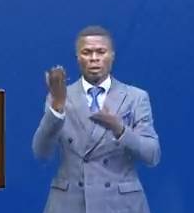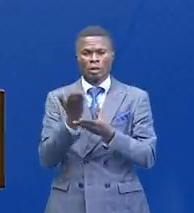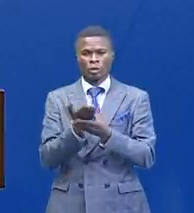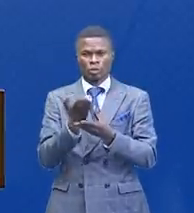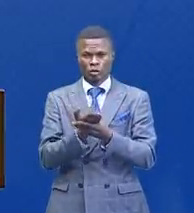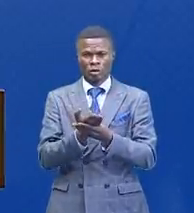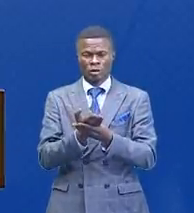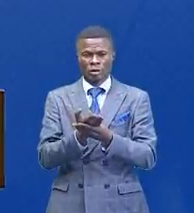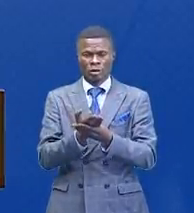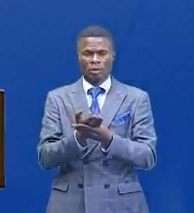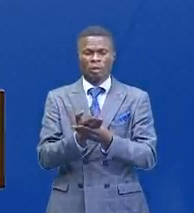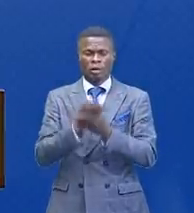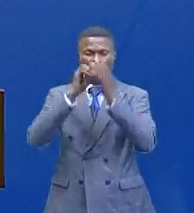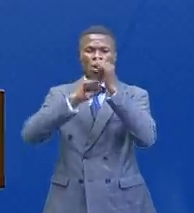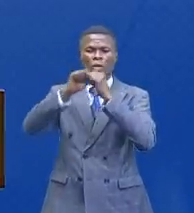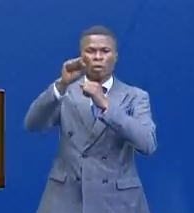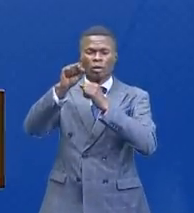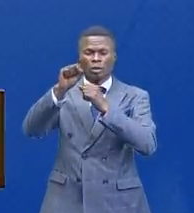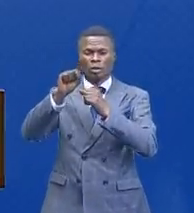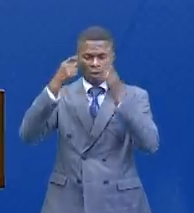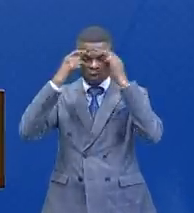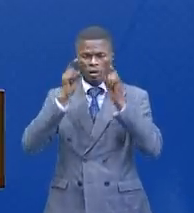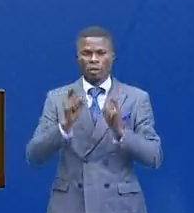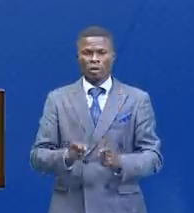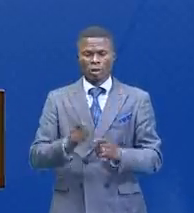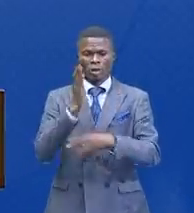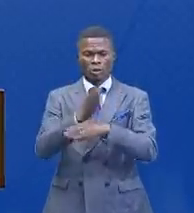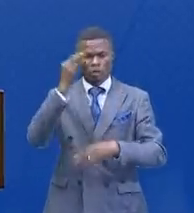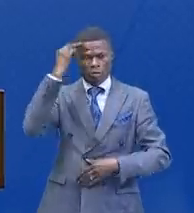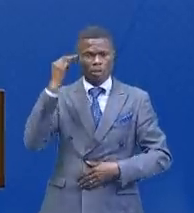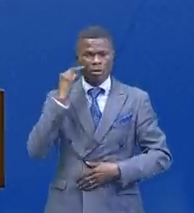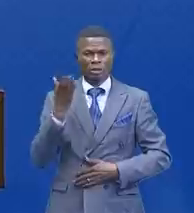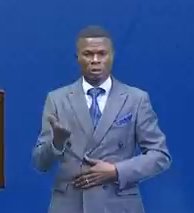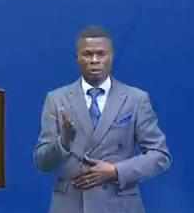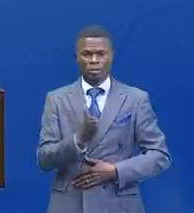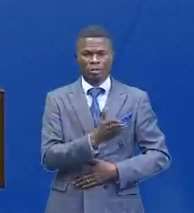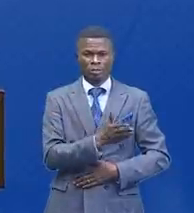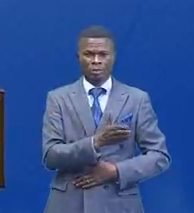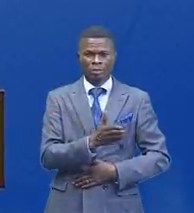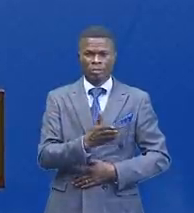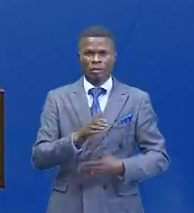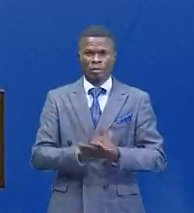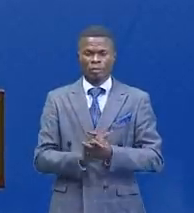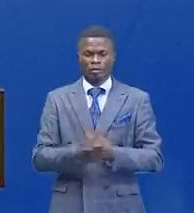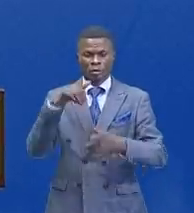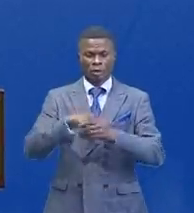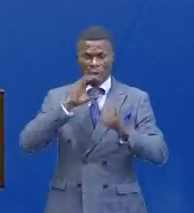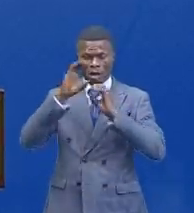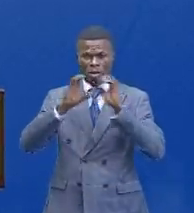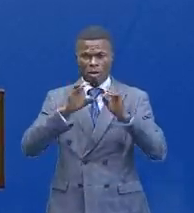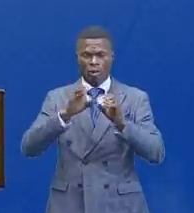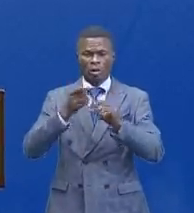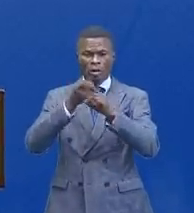dossiers et l'approbation de relevés des décisions de conseil de ministres. De la communication